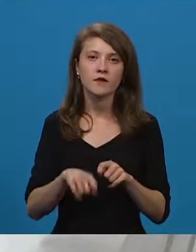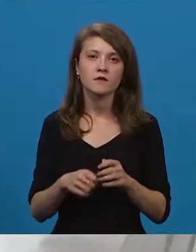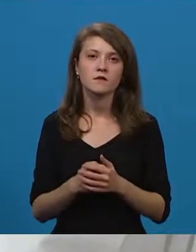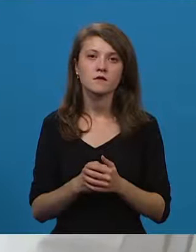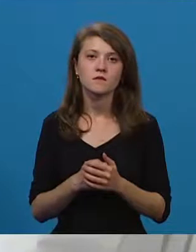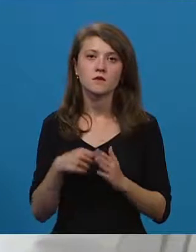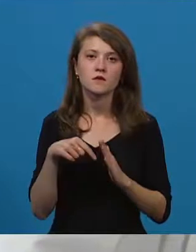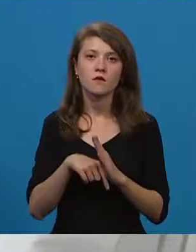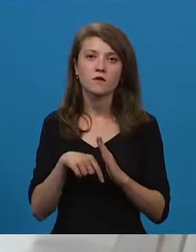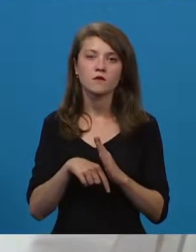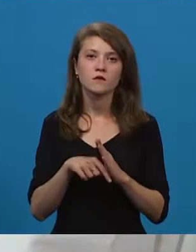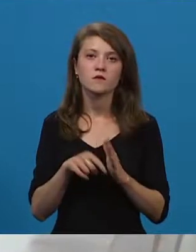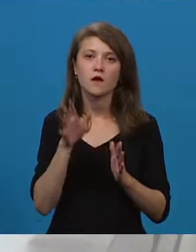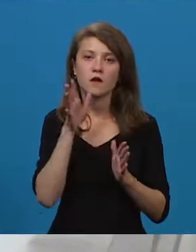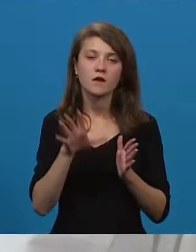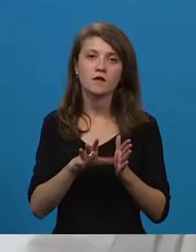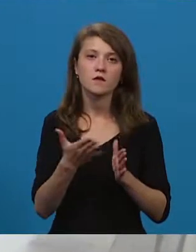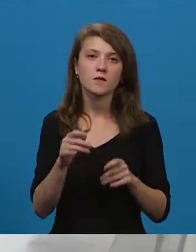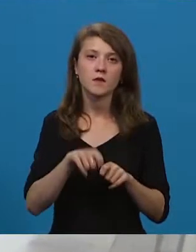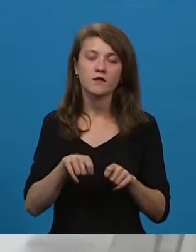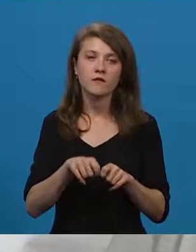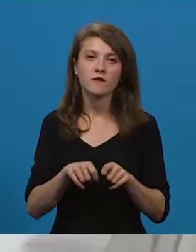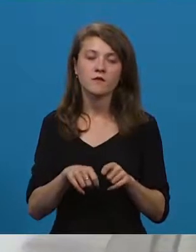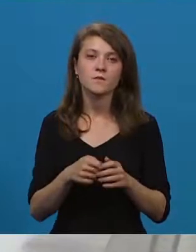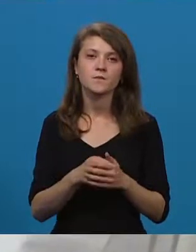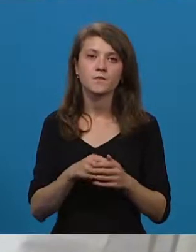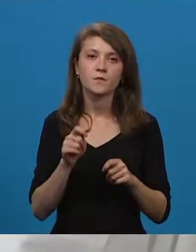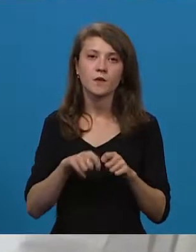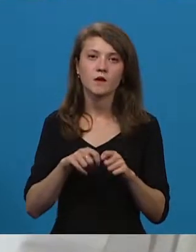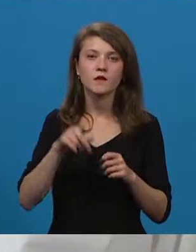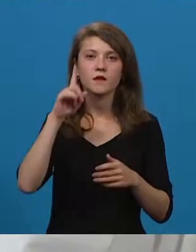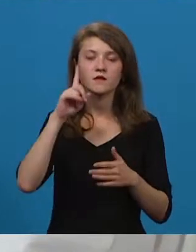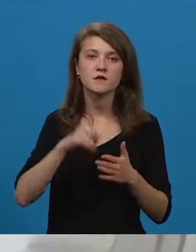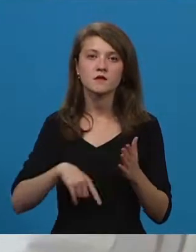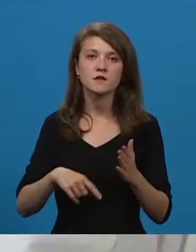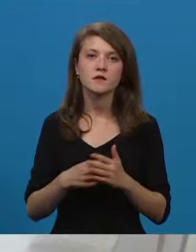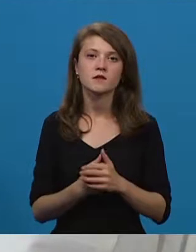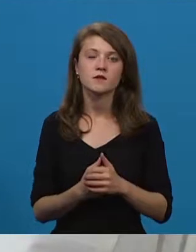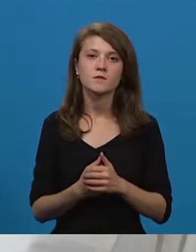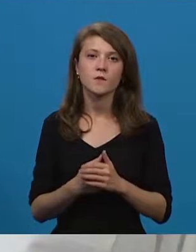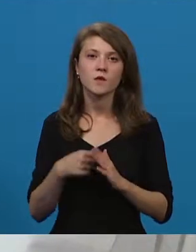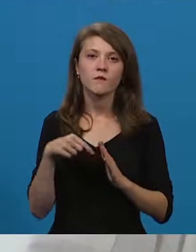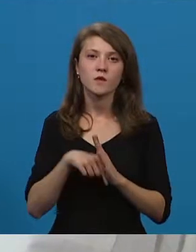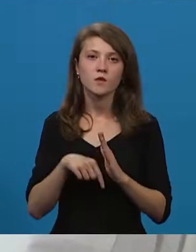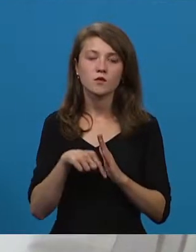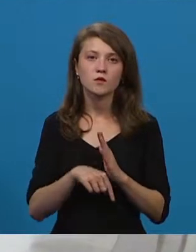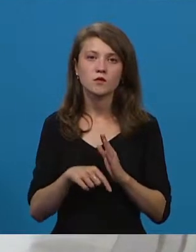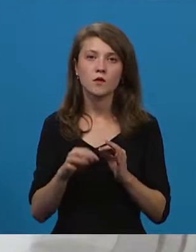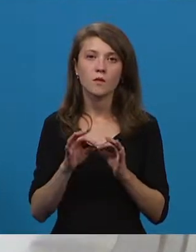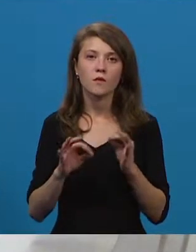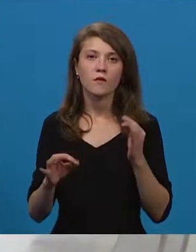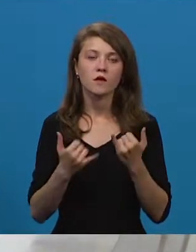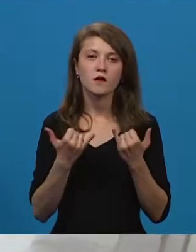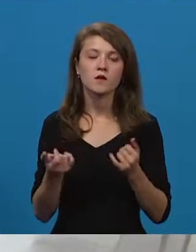зовнішнє електрозабезпечення їхнє перевірено, перевірено надійність внутрішньої проводки для того,